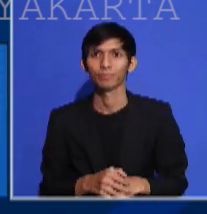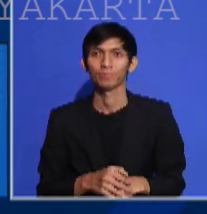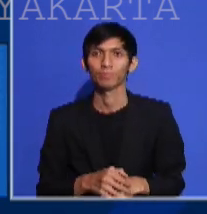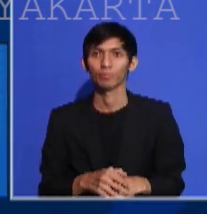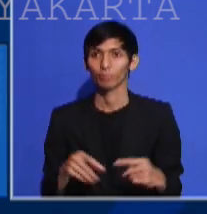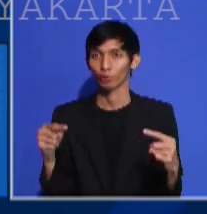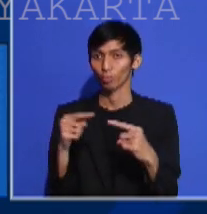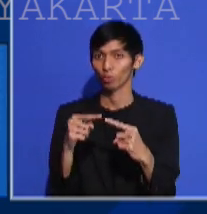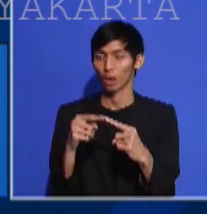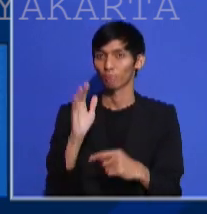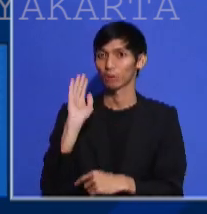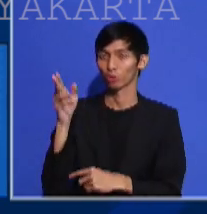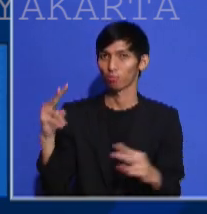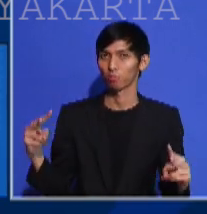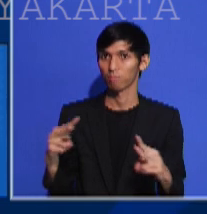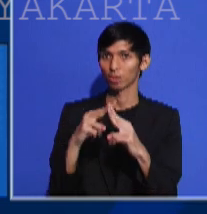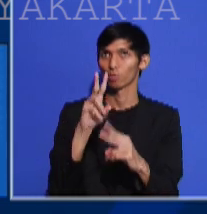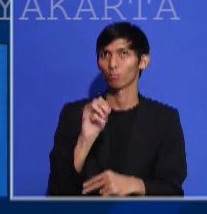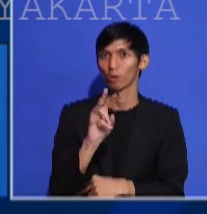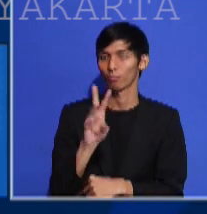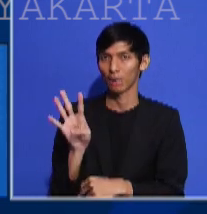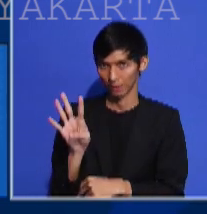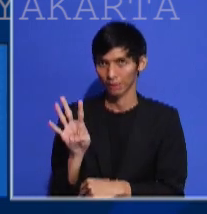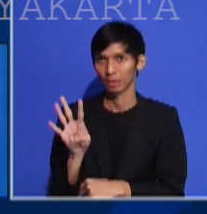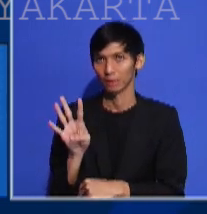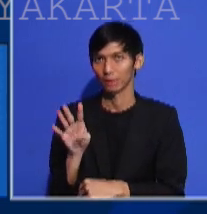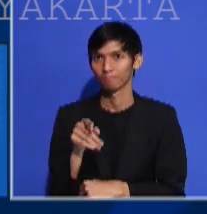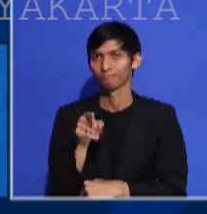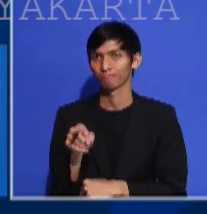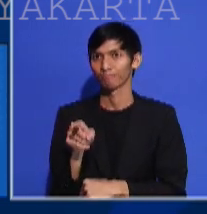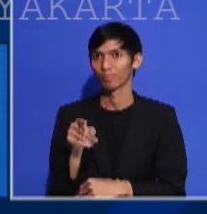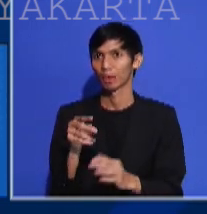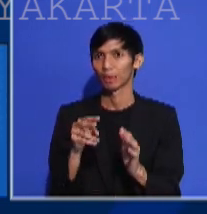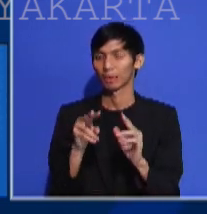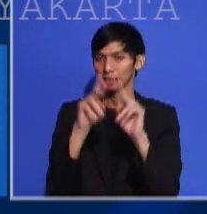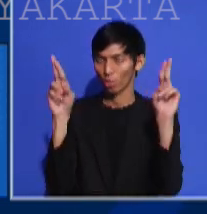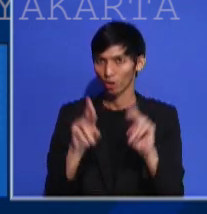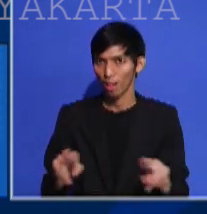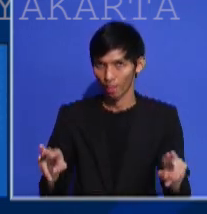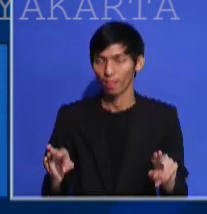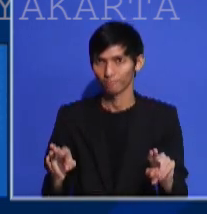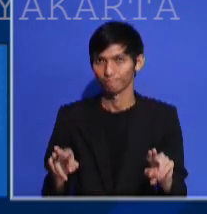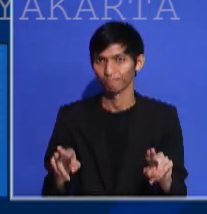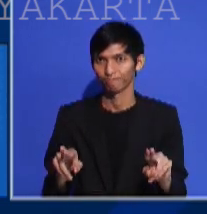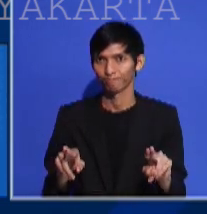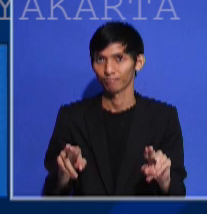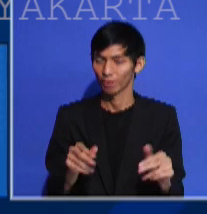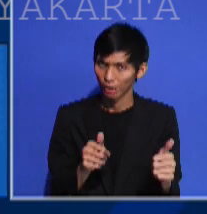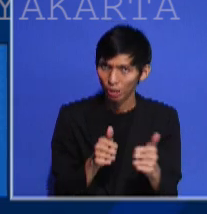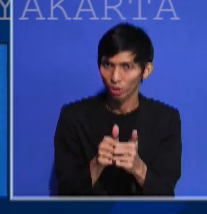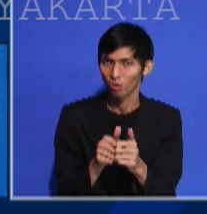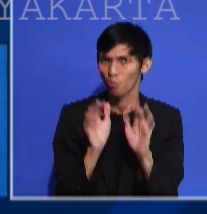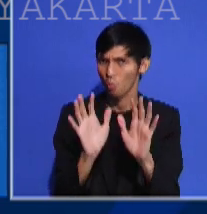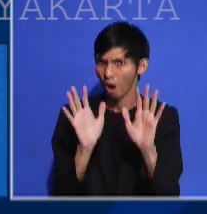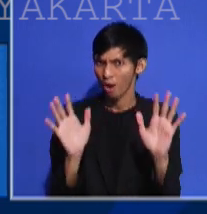karena besok paralimpiade Prancis 2024 ee menjadi ajang internasional yang ke seekian kali diikuti begitu ya tapi ee